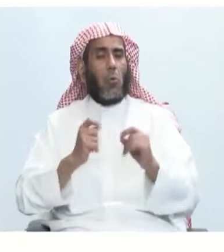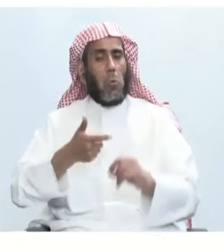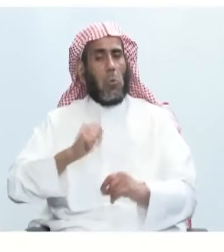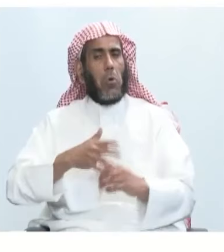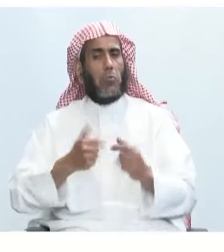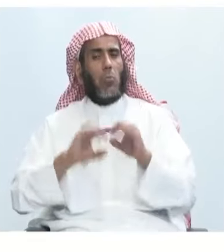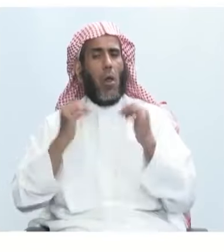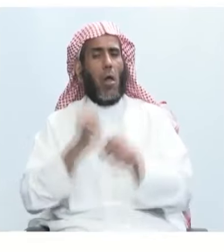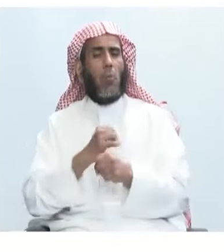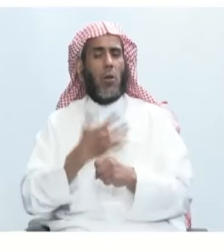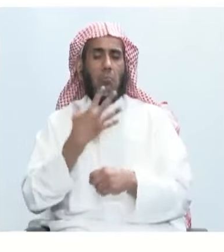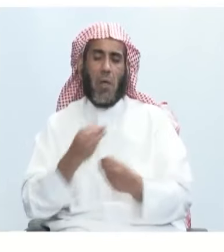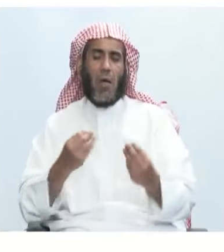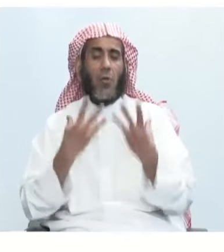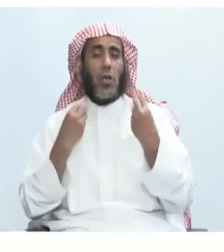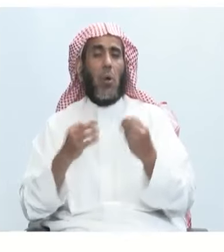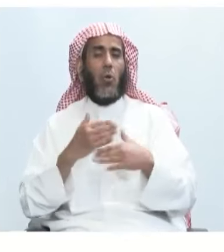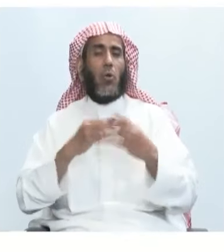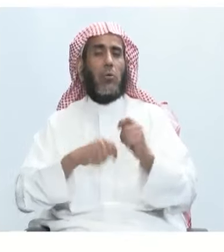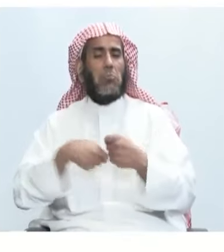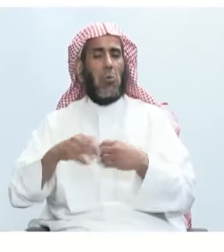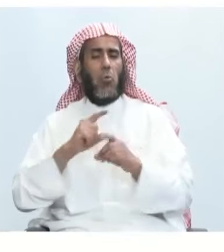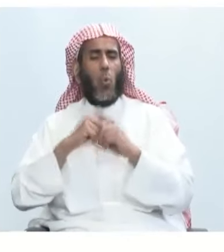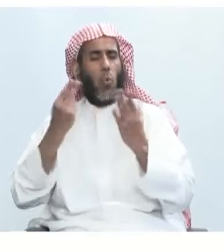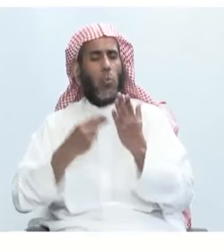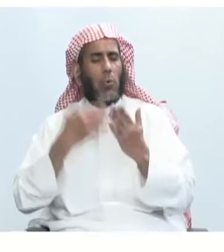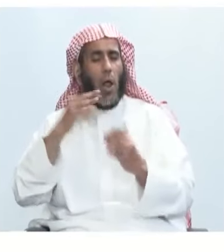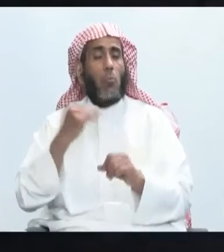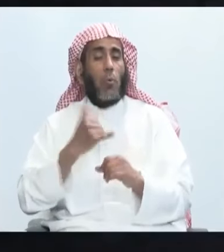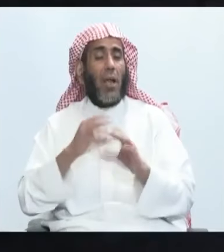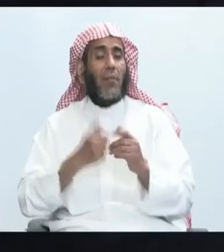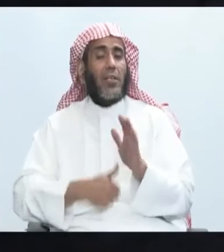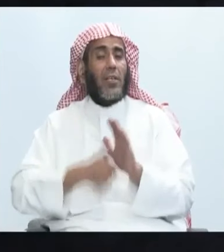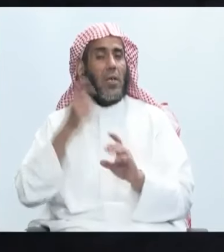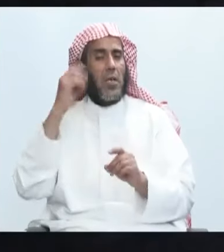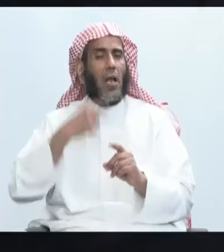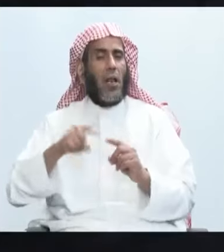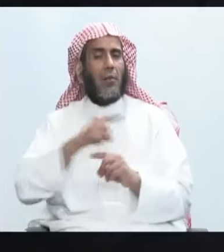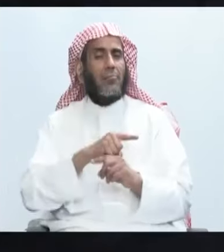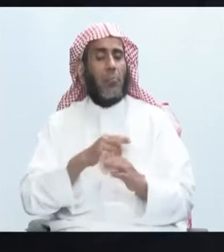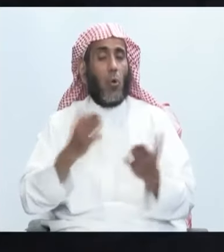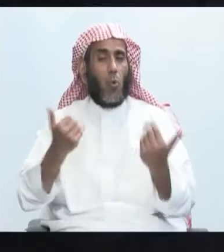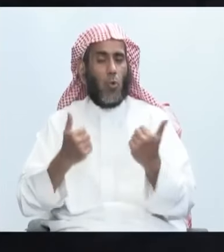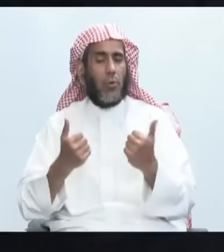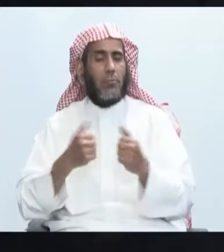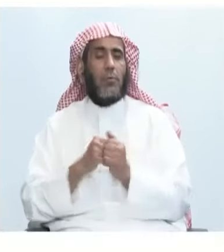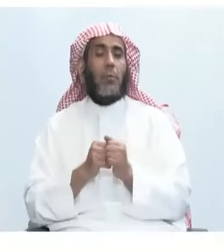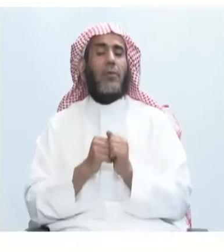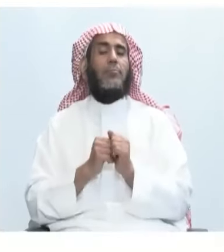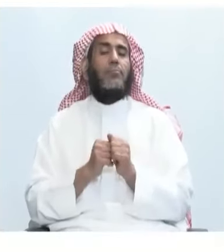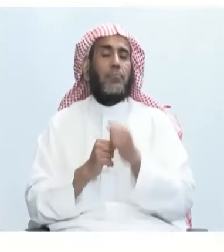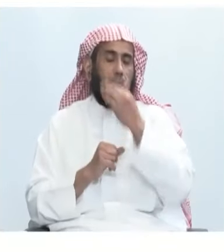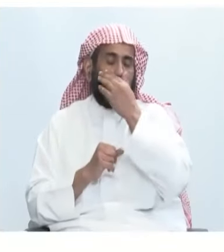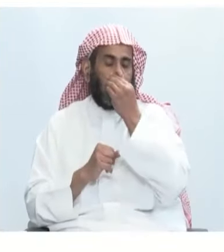العاملين في المستشفى النظافه والجمال والاناقه هناك تعويضات وتكتب ما تريد المهم كيف تستطيع اقناع من الحضور او من هم